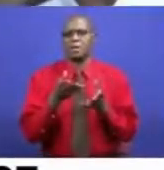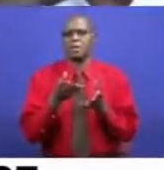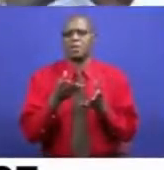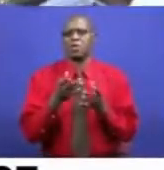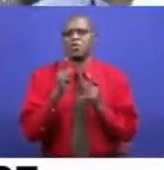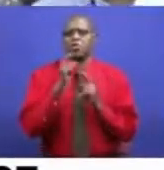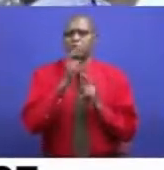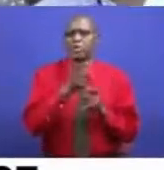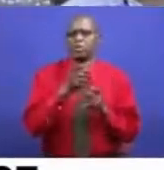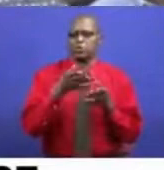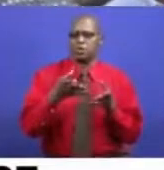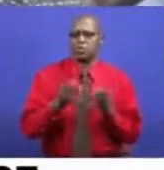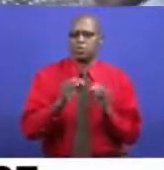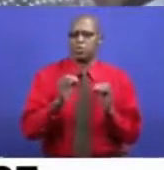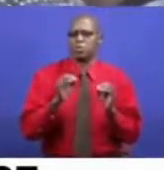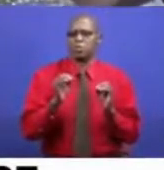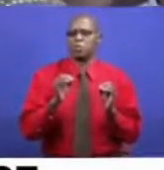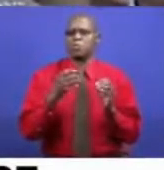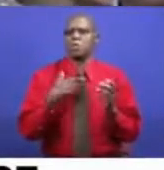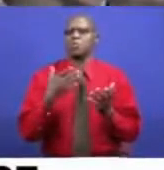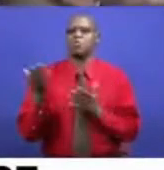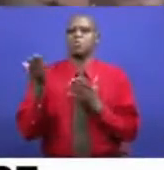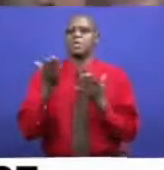donation. Nitaleta toilet